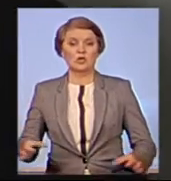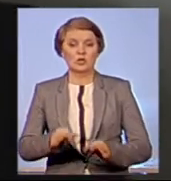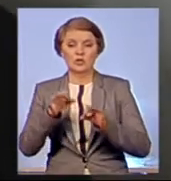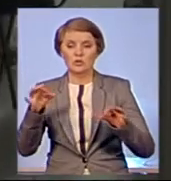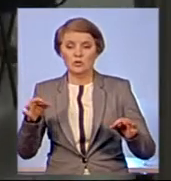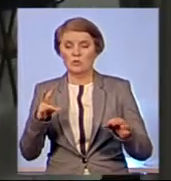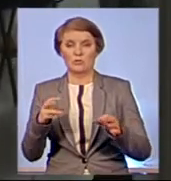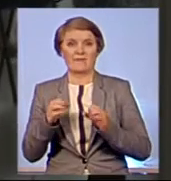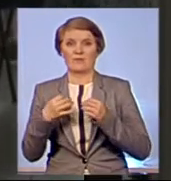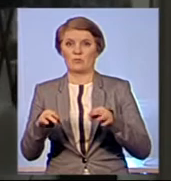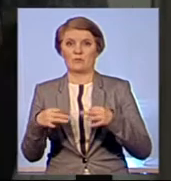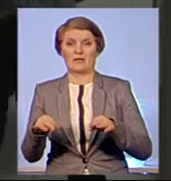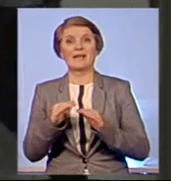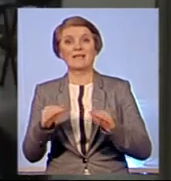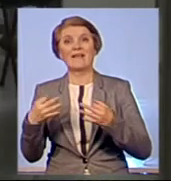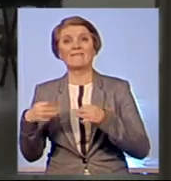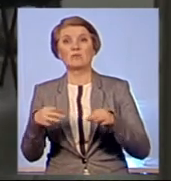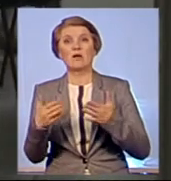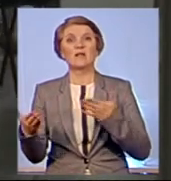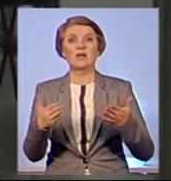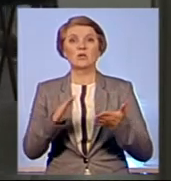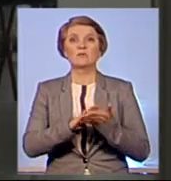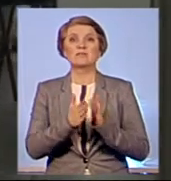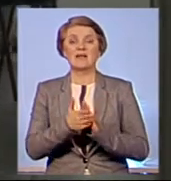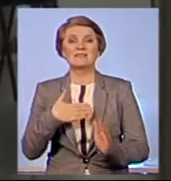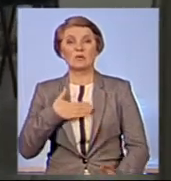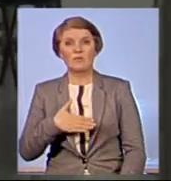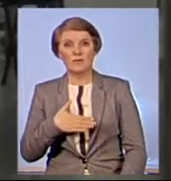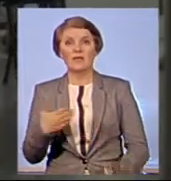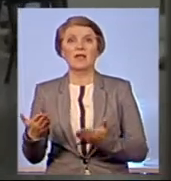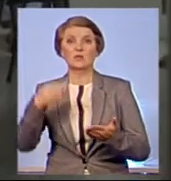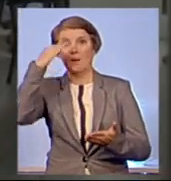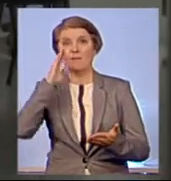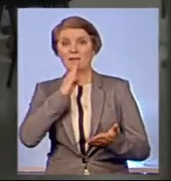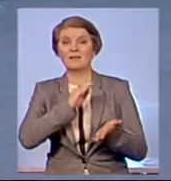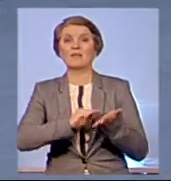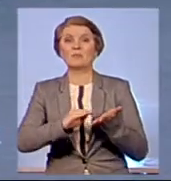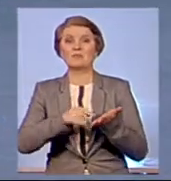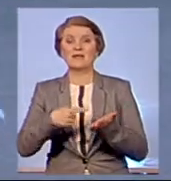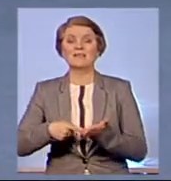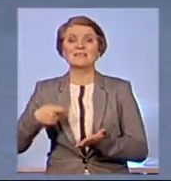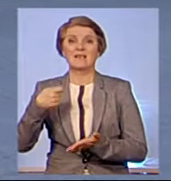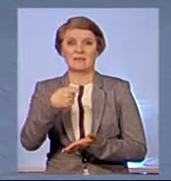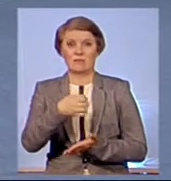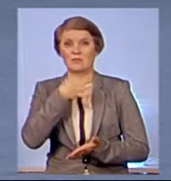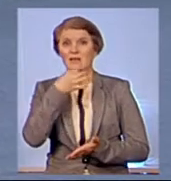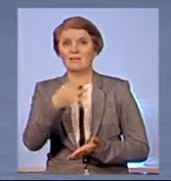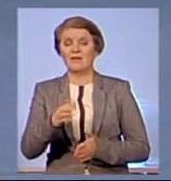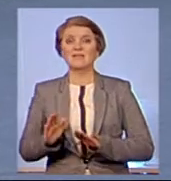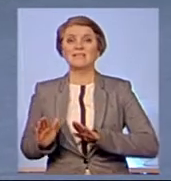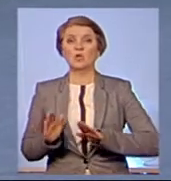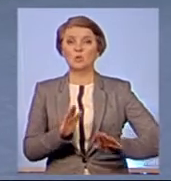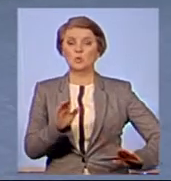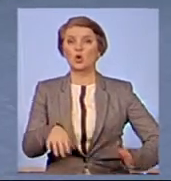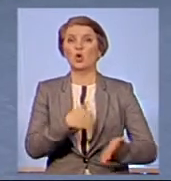не відпускають. Дітей відпускають додому, якщо їхній стан задовільний та за умови, що батьки написали заяву, каже заступник головного лікаря Ігор